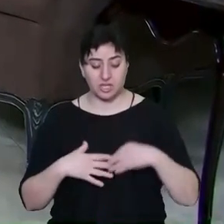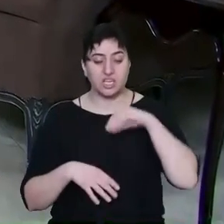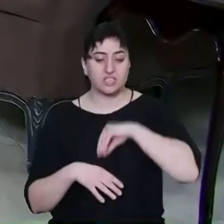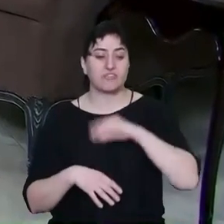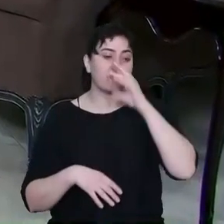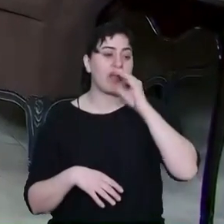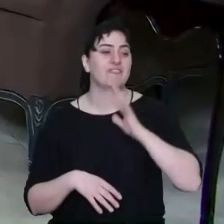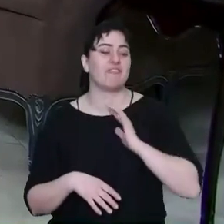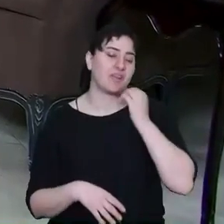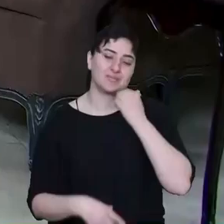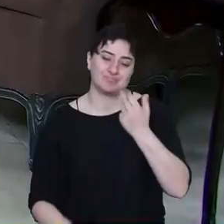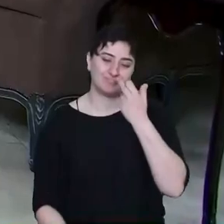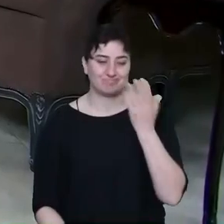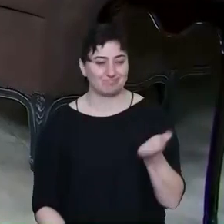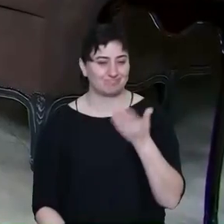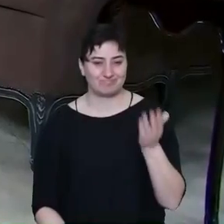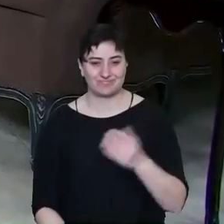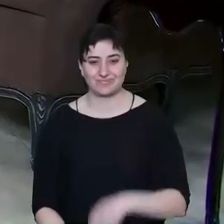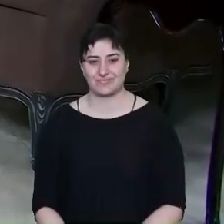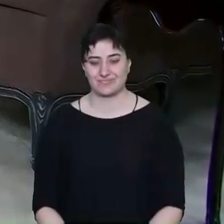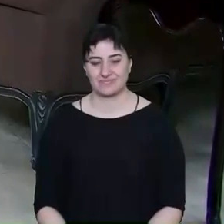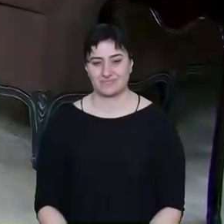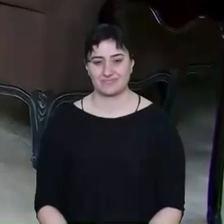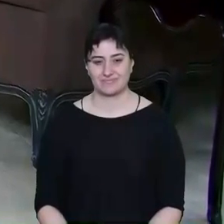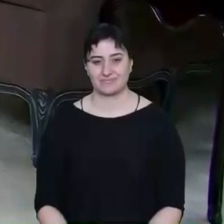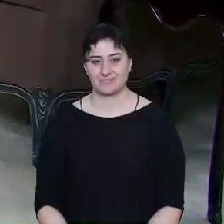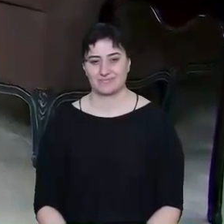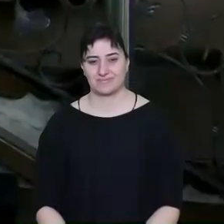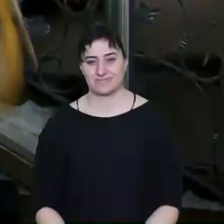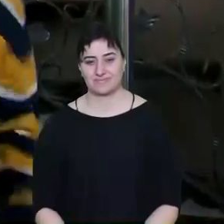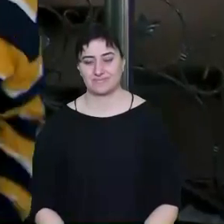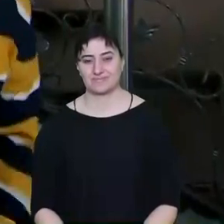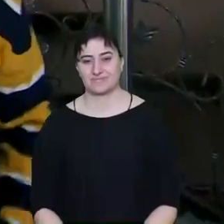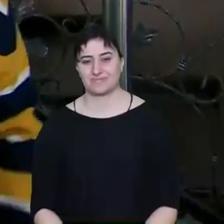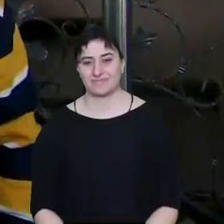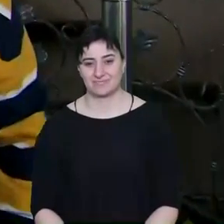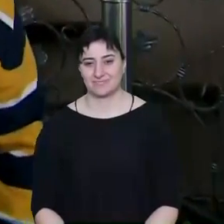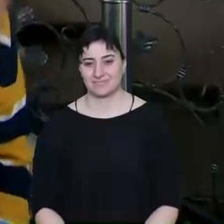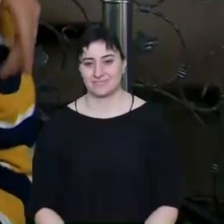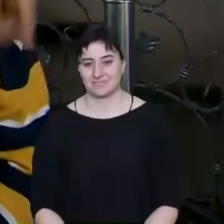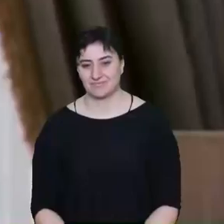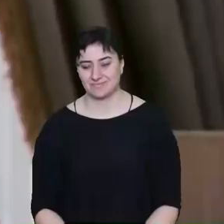forması giyiyor. Sarp'la Şükrü çak yaptılar. Sarp kolu Şükrü'nün boynuna doladı.